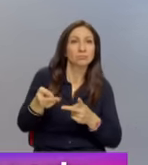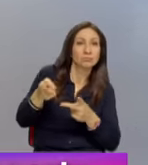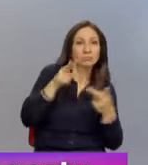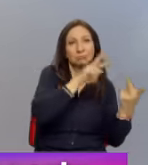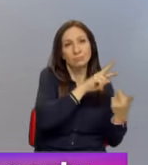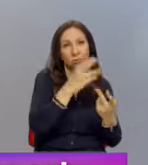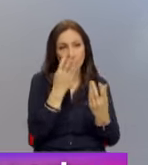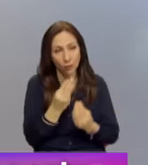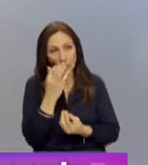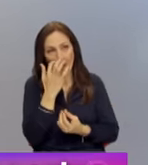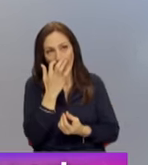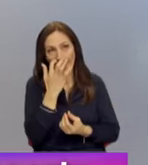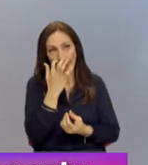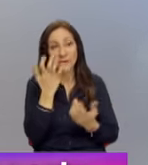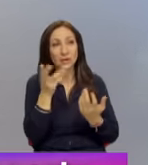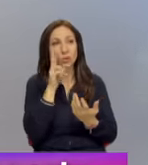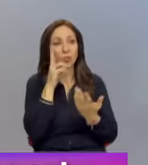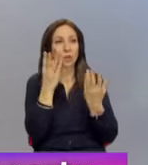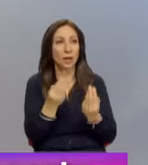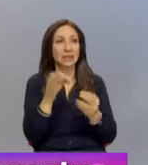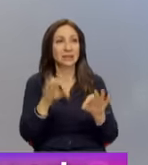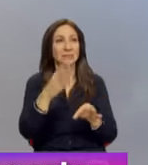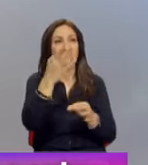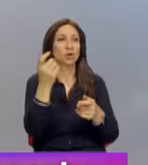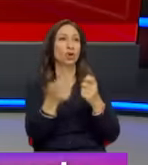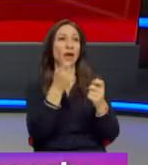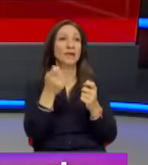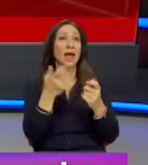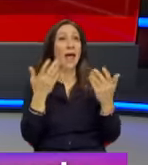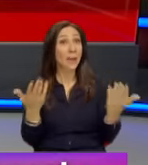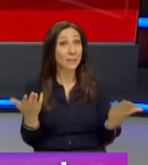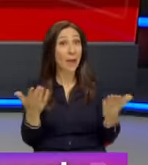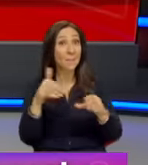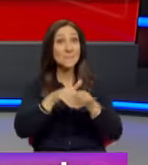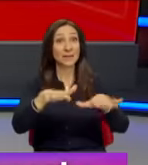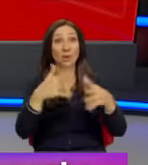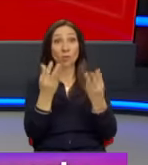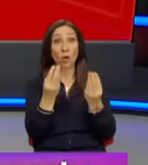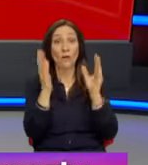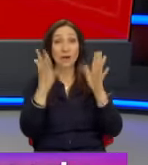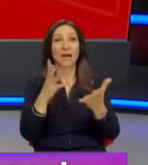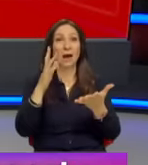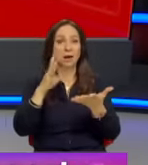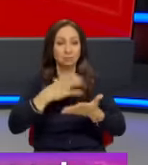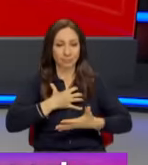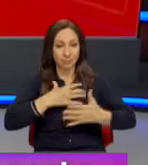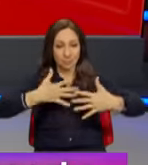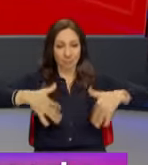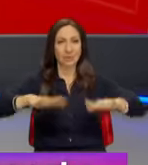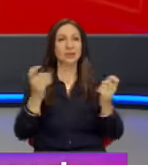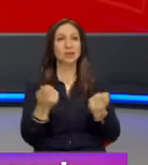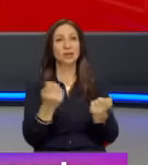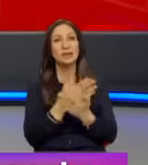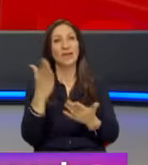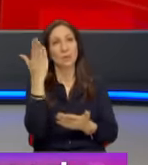Başkanlığı'na aday gösterildi. Ve neticede şimdi görevine hem de mecliste üstünlüğü de sağlayarak devam